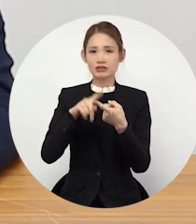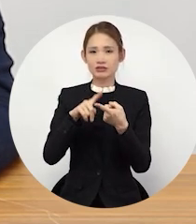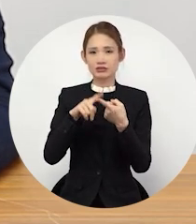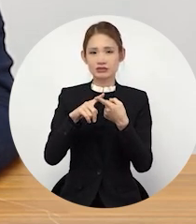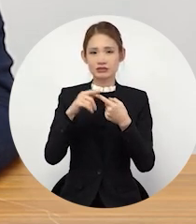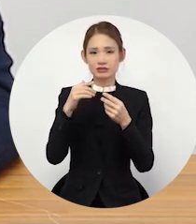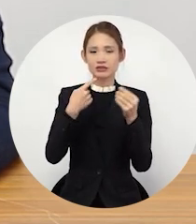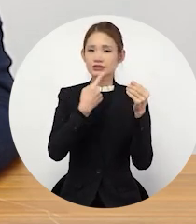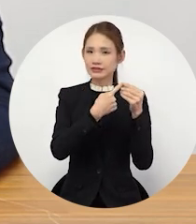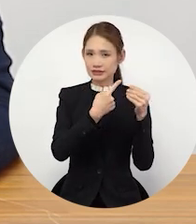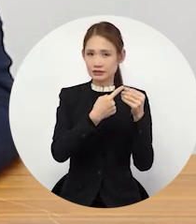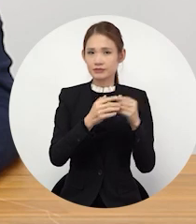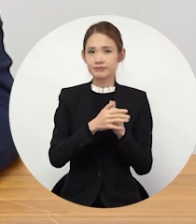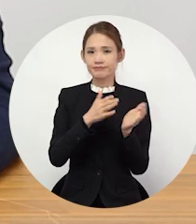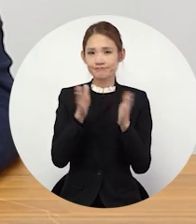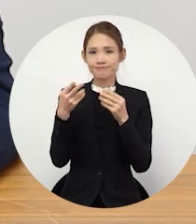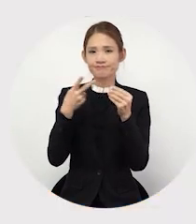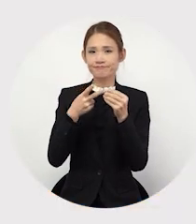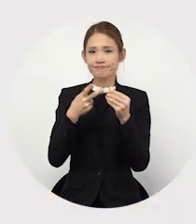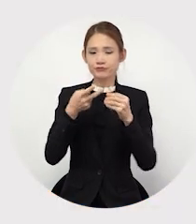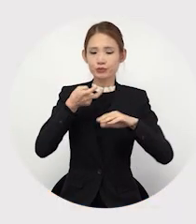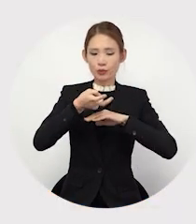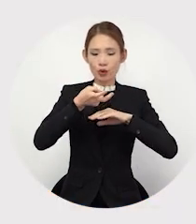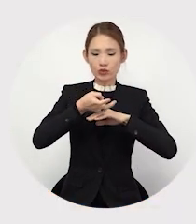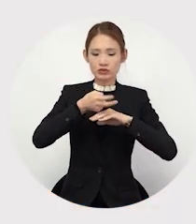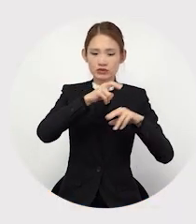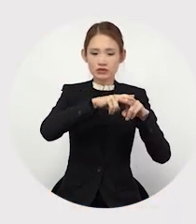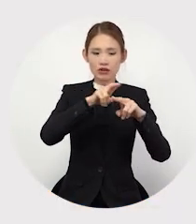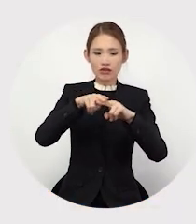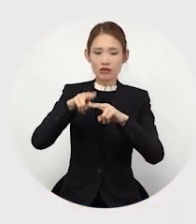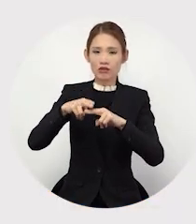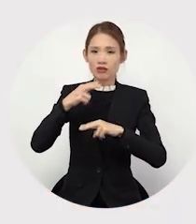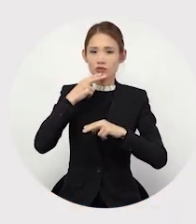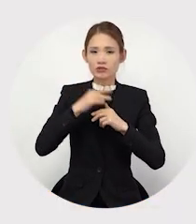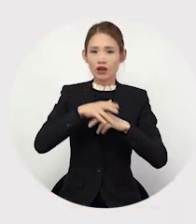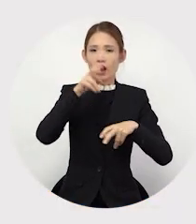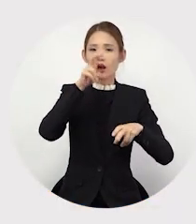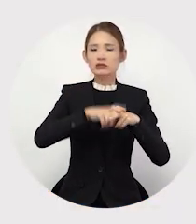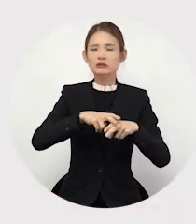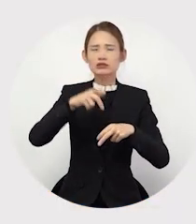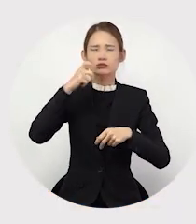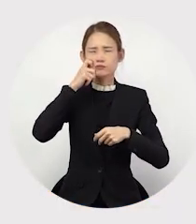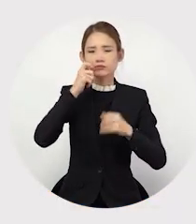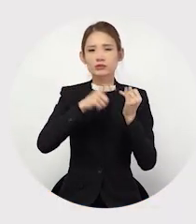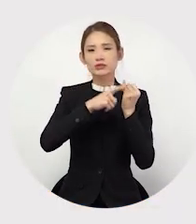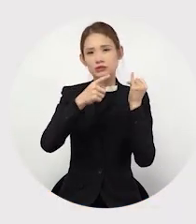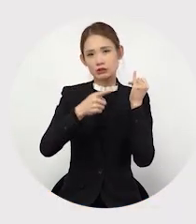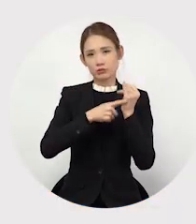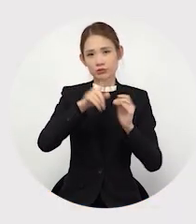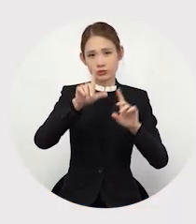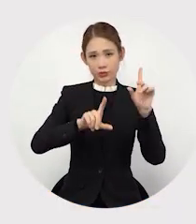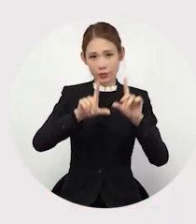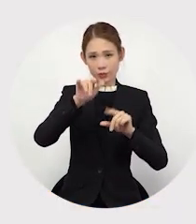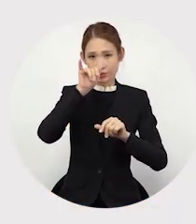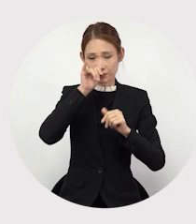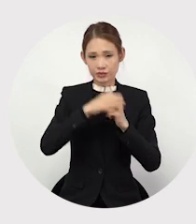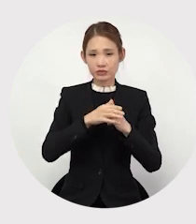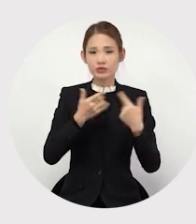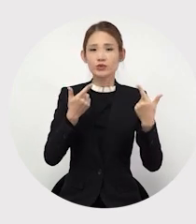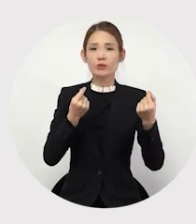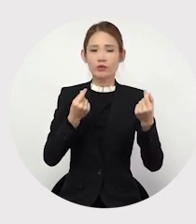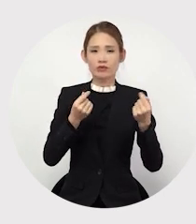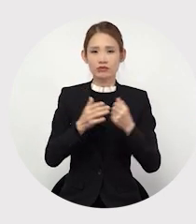대해서 생각해 보는 거 1번 이런 얘기였고, 2번 버스에 자리가 없어서 앉지 못하는 우리 임산부의 모습이